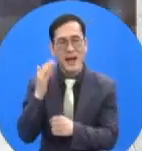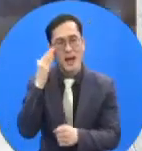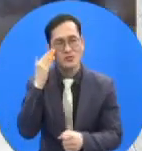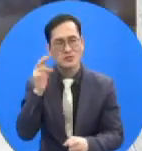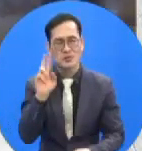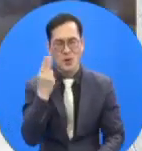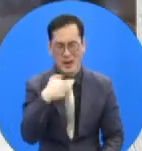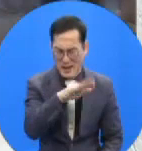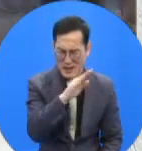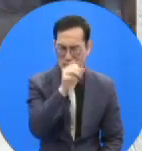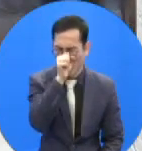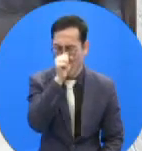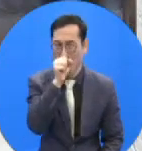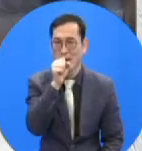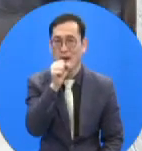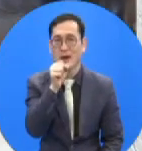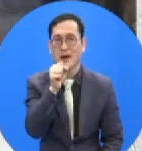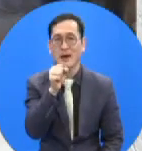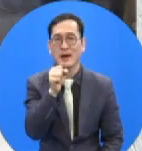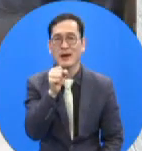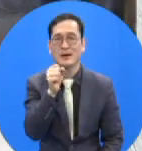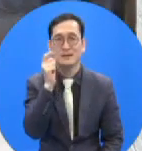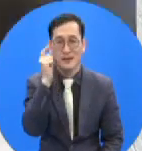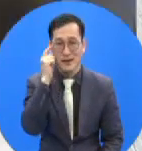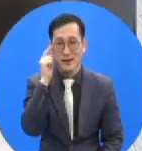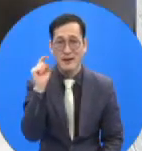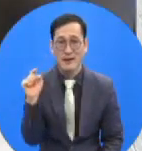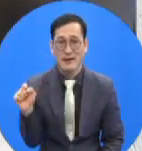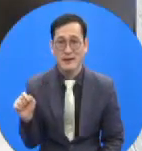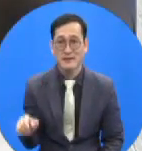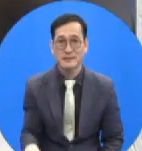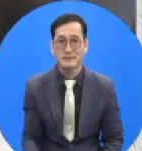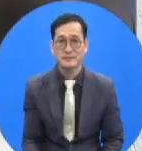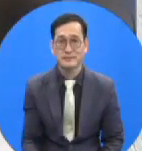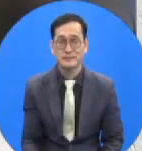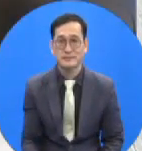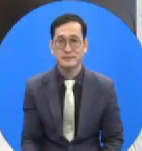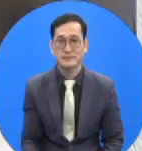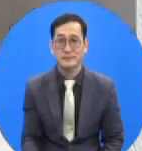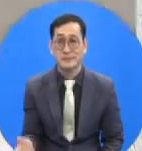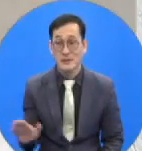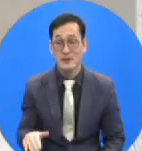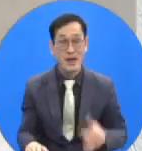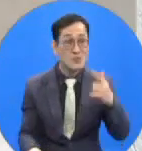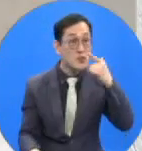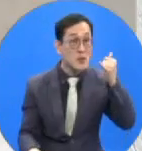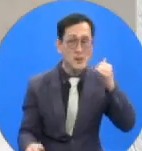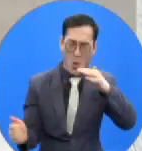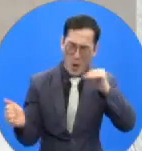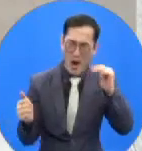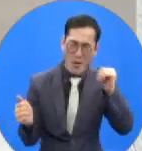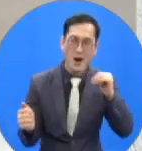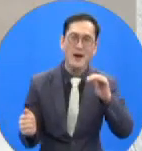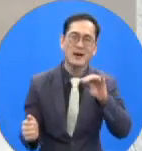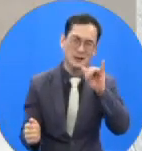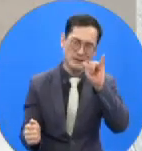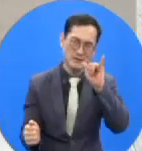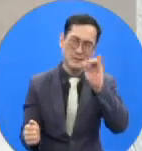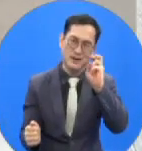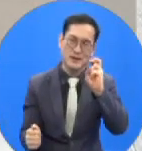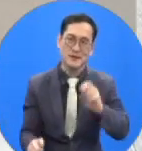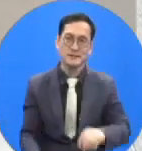스스로 판단했다라고 보지만 제 개인적인 생각은 부모님의 어떤 권유도 있지 않았을까 이런 생각을 가지고 있습니다.